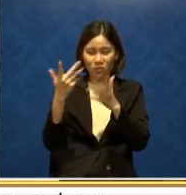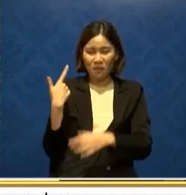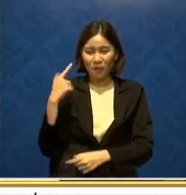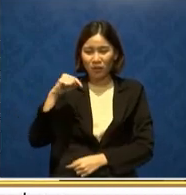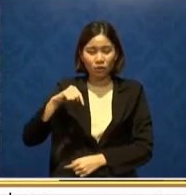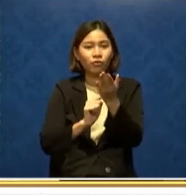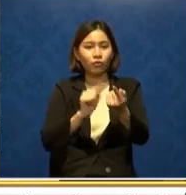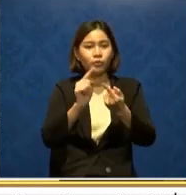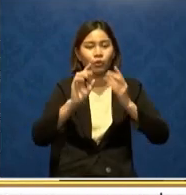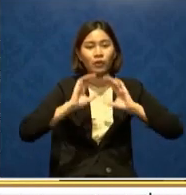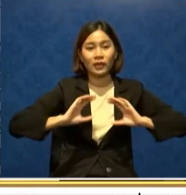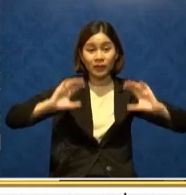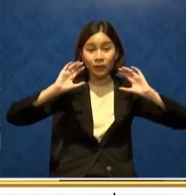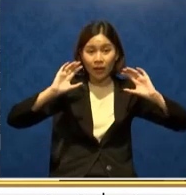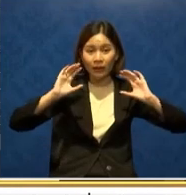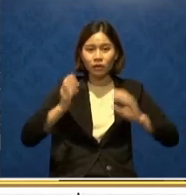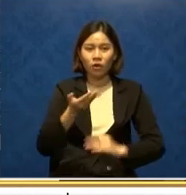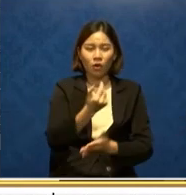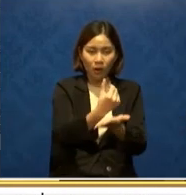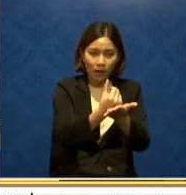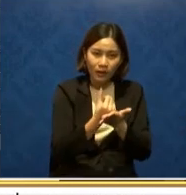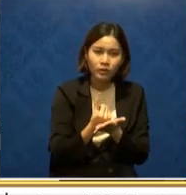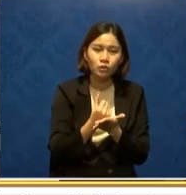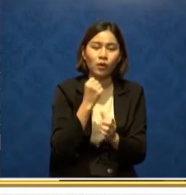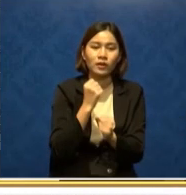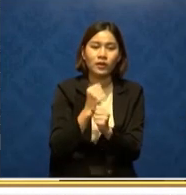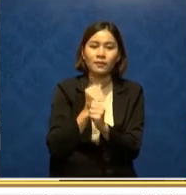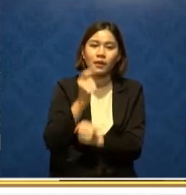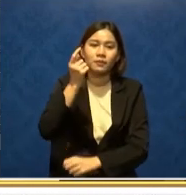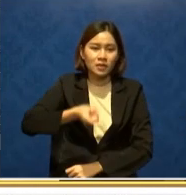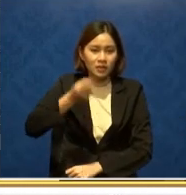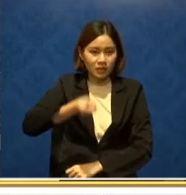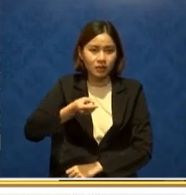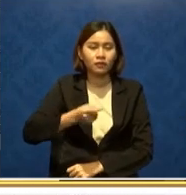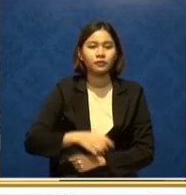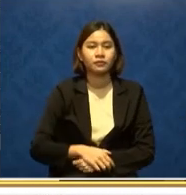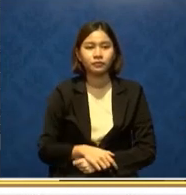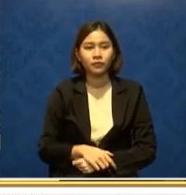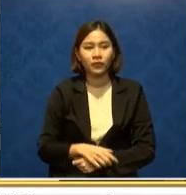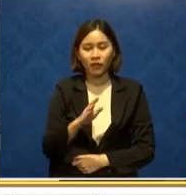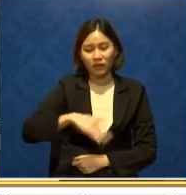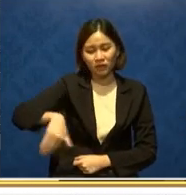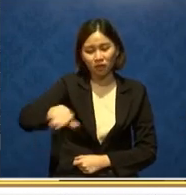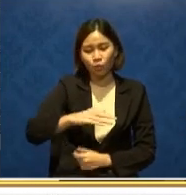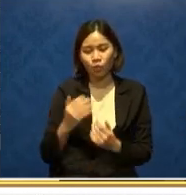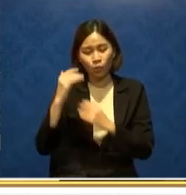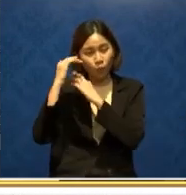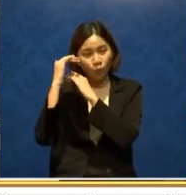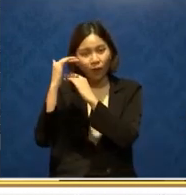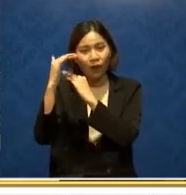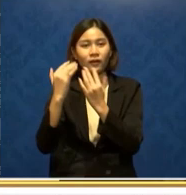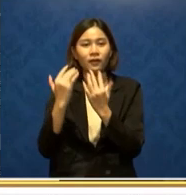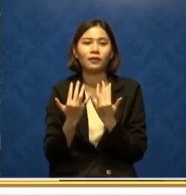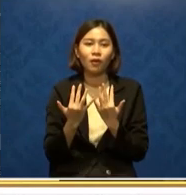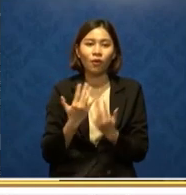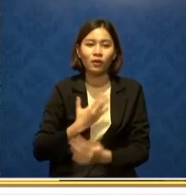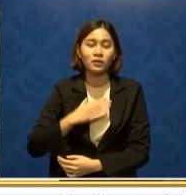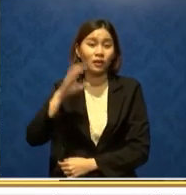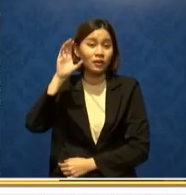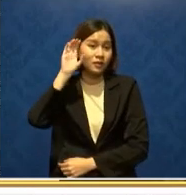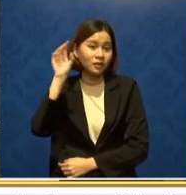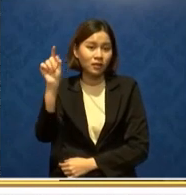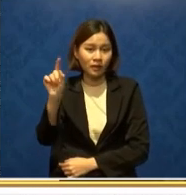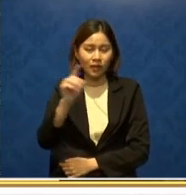งจุดนี้นะคะขอให้ช่วยดำเนินการอย่างจริงจังนะคะพวกเรารอความหวังและดิฉันเชื่อว่าถ้